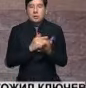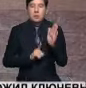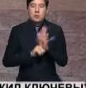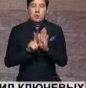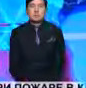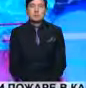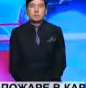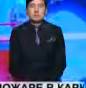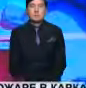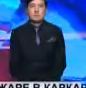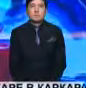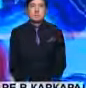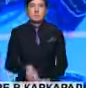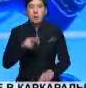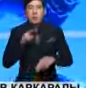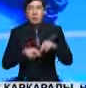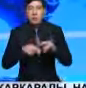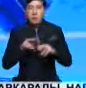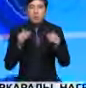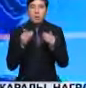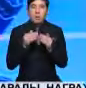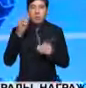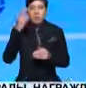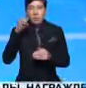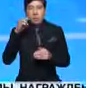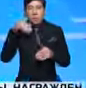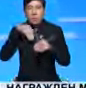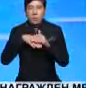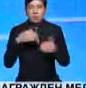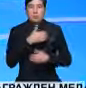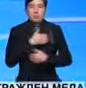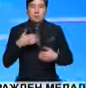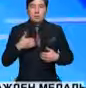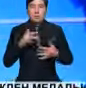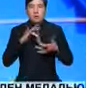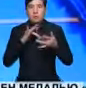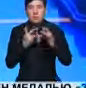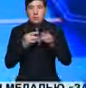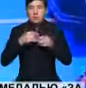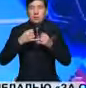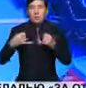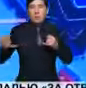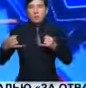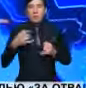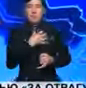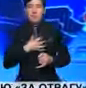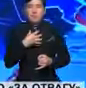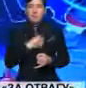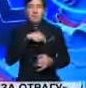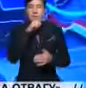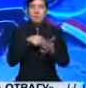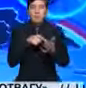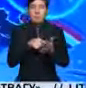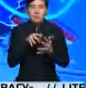ноября. Построить дом культуры, пробурить колодец для животных, провести интернет. Эти и другие немаловажные вопросы подняли жители